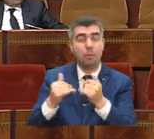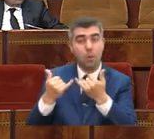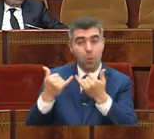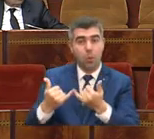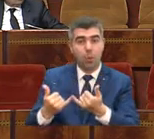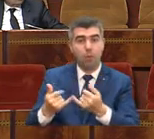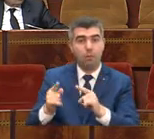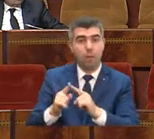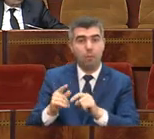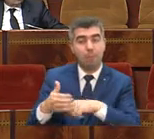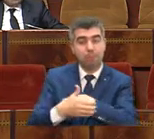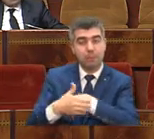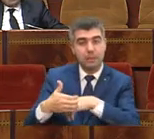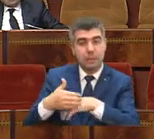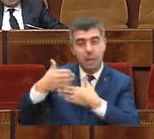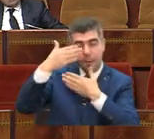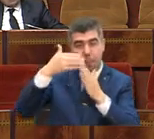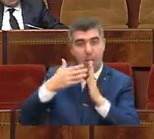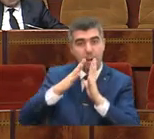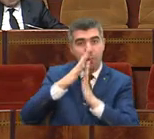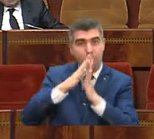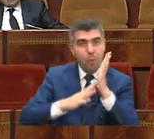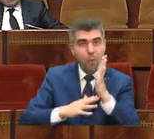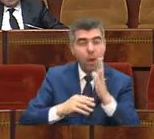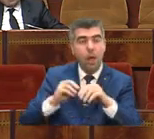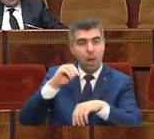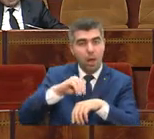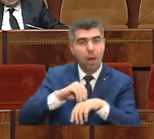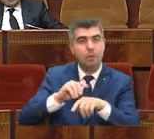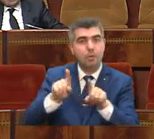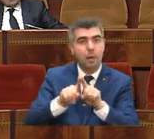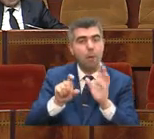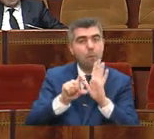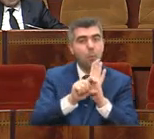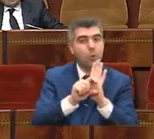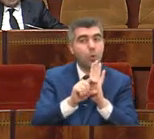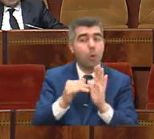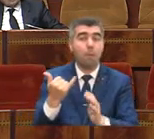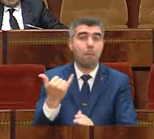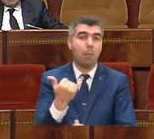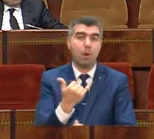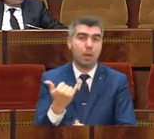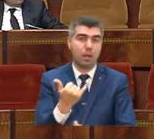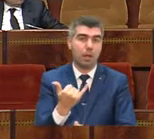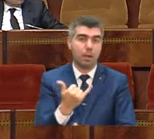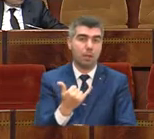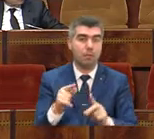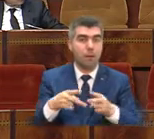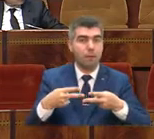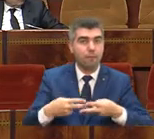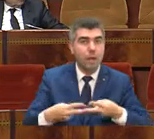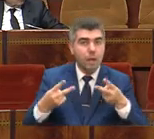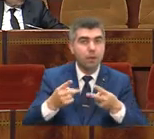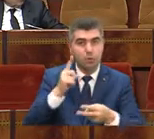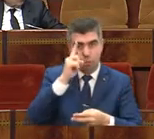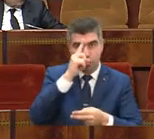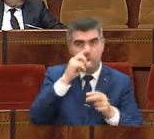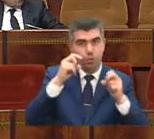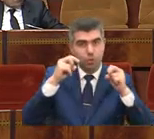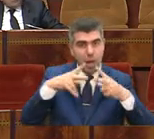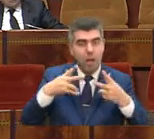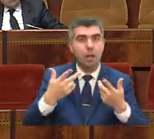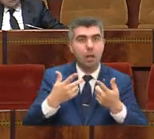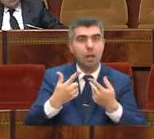اليوم. هذا موضوع مهم غادي نرجعوا نطرحوه، وغادي نرجعوا ايضا نطرحوا كل النقاط اللي كتبان لنا مهمه في هذا الورش، لانه كيمس